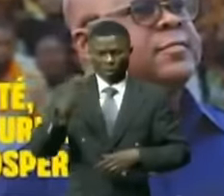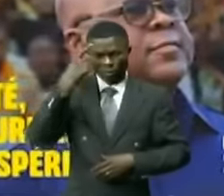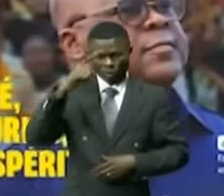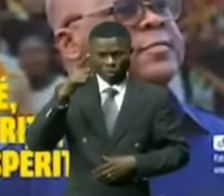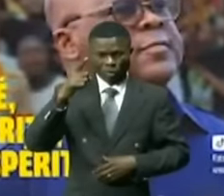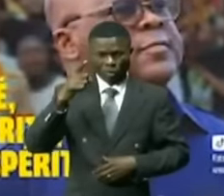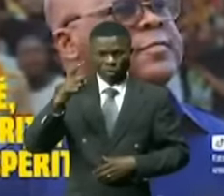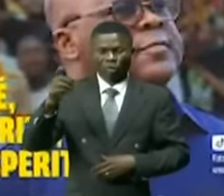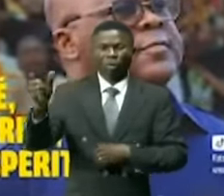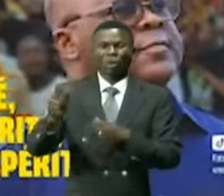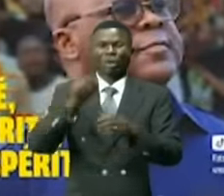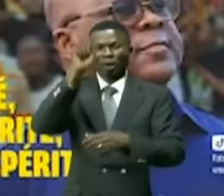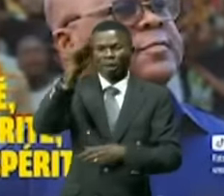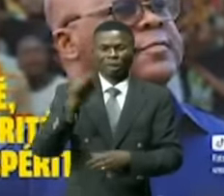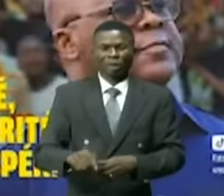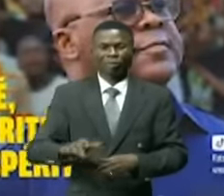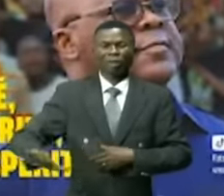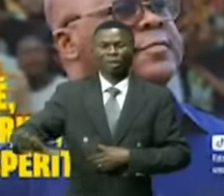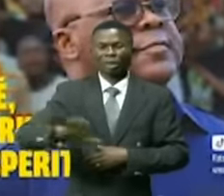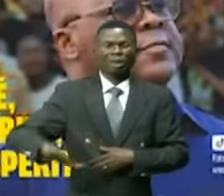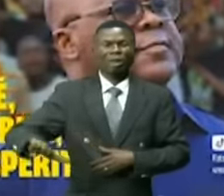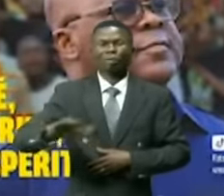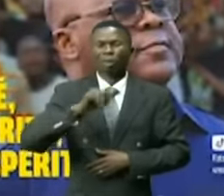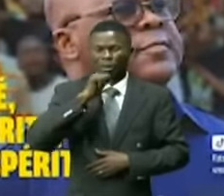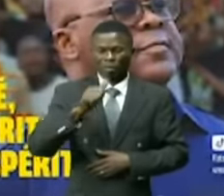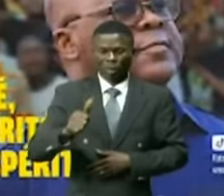être balkanisée.